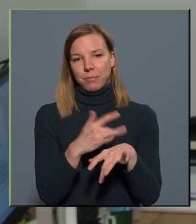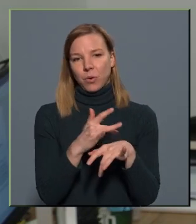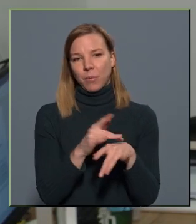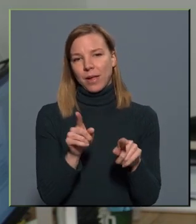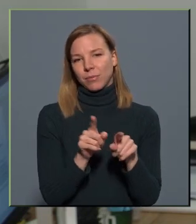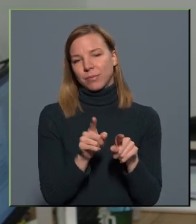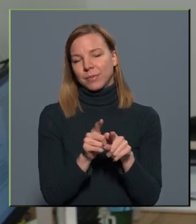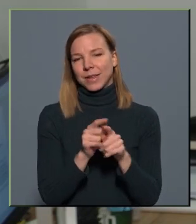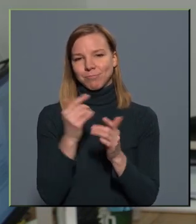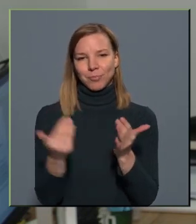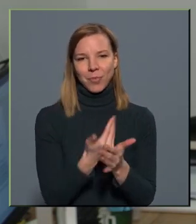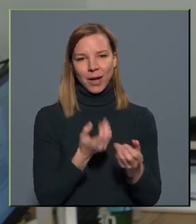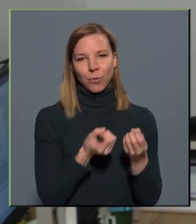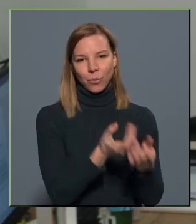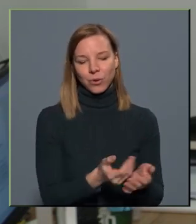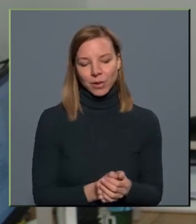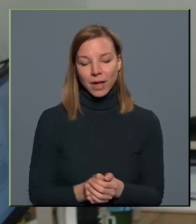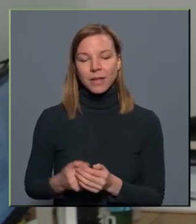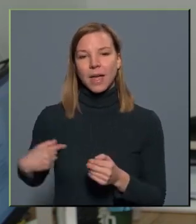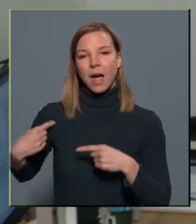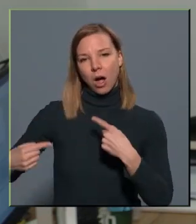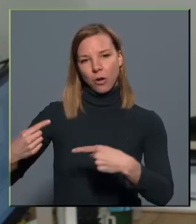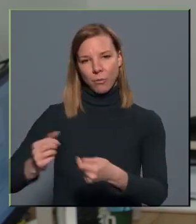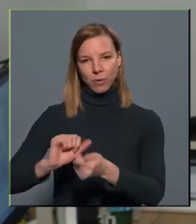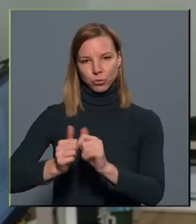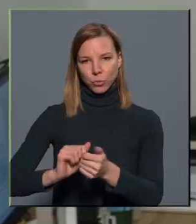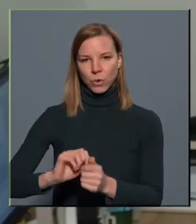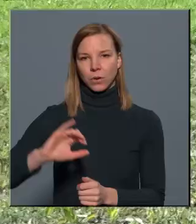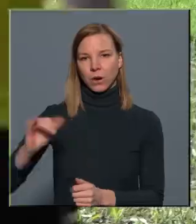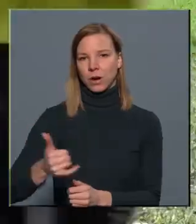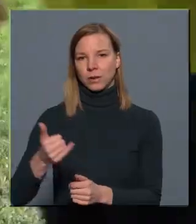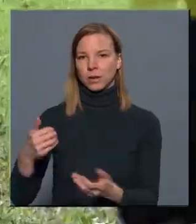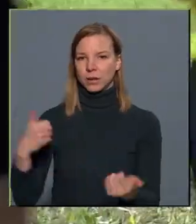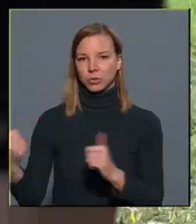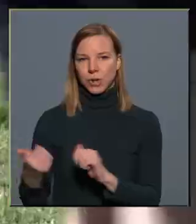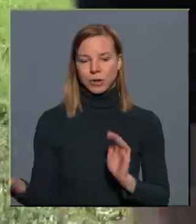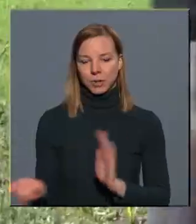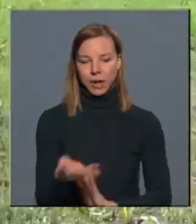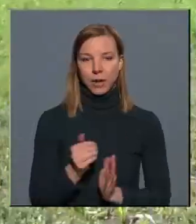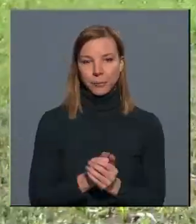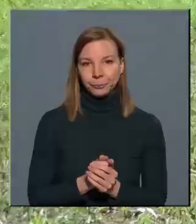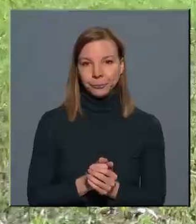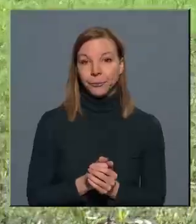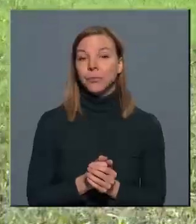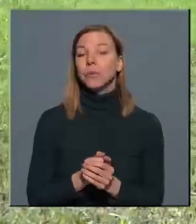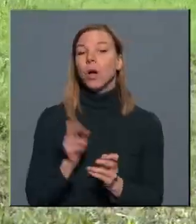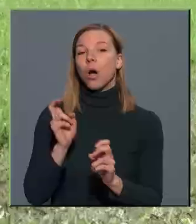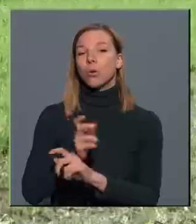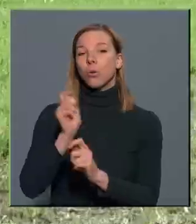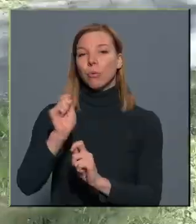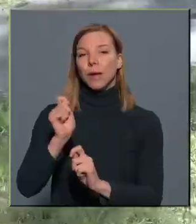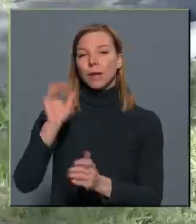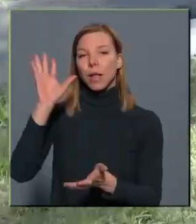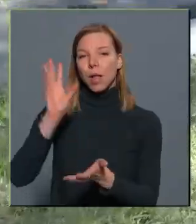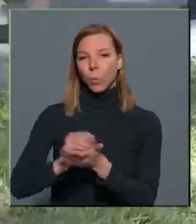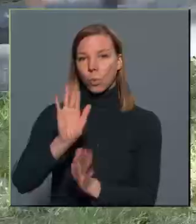azért a hagyományos sportágokat is mindenféleképpen előtérbe helyezzük idén is. Azon kőbányai lakosoknak tehát, akik az új évben